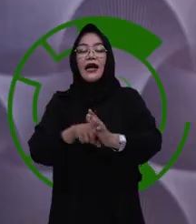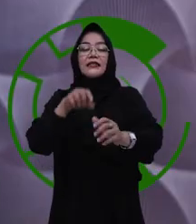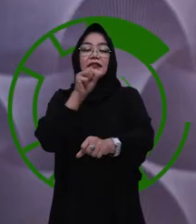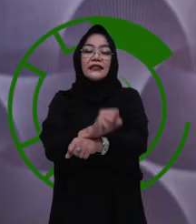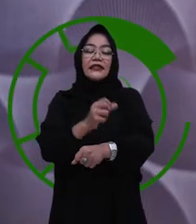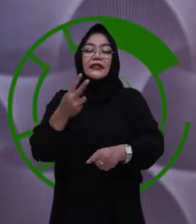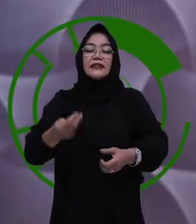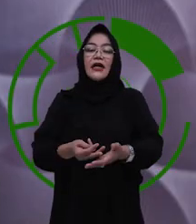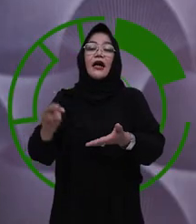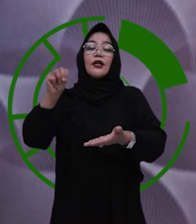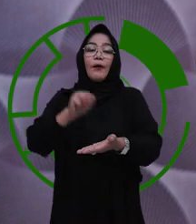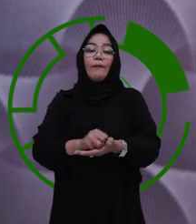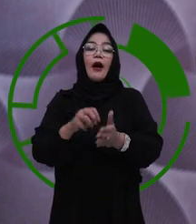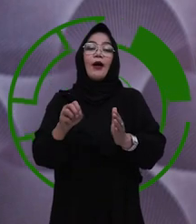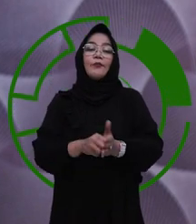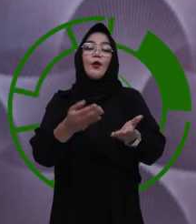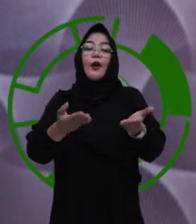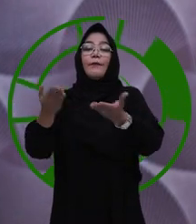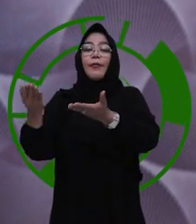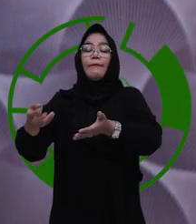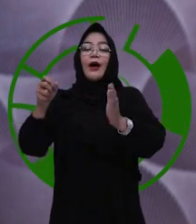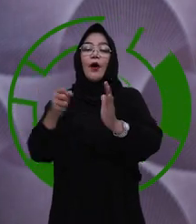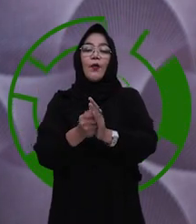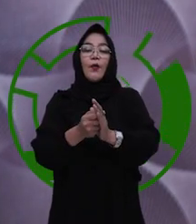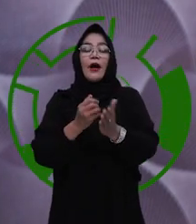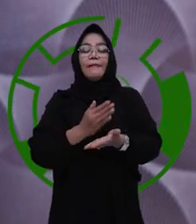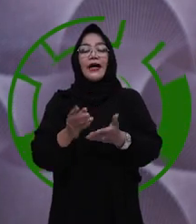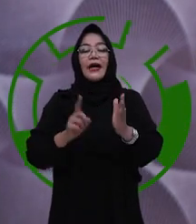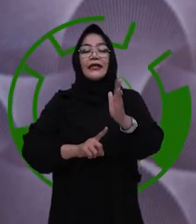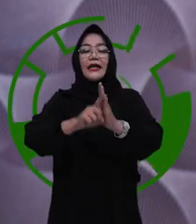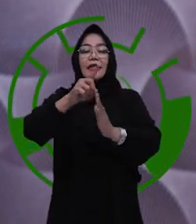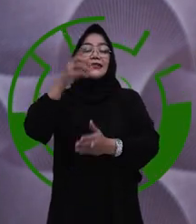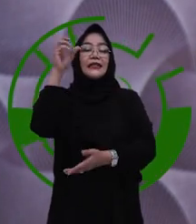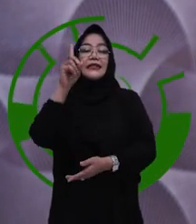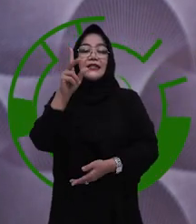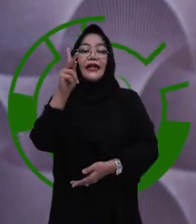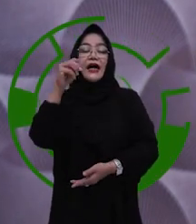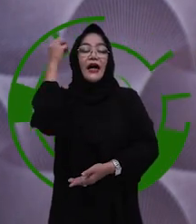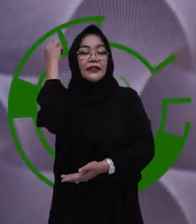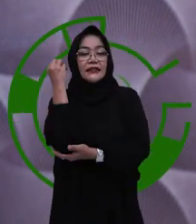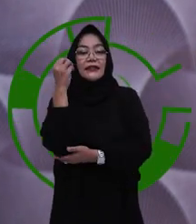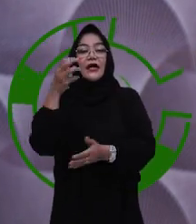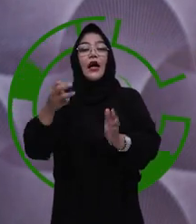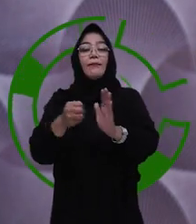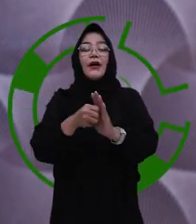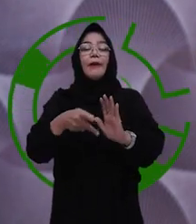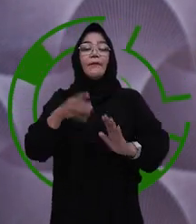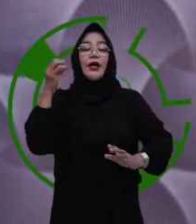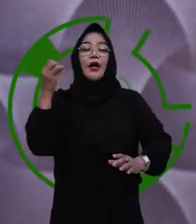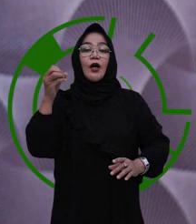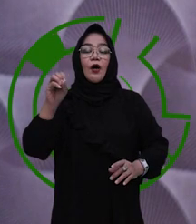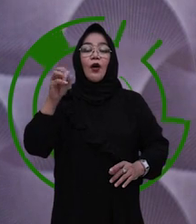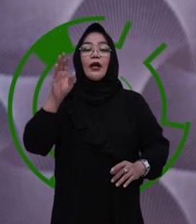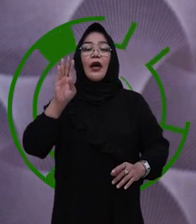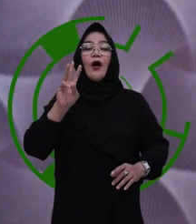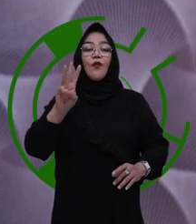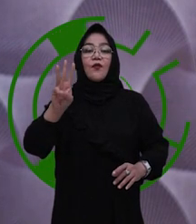telah dilakukan, mampu membawa Pengadilan Tinggi DKI Jakarta memperoleh